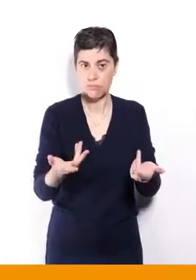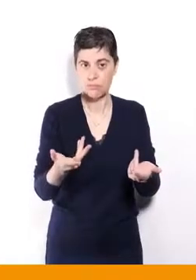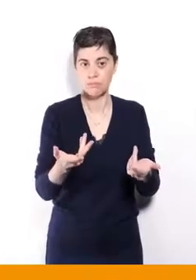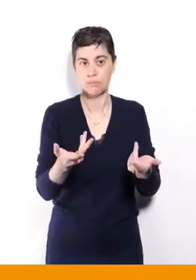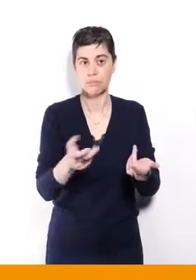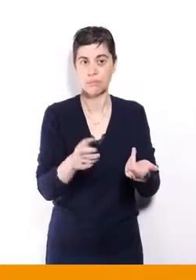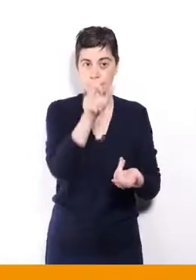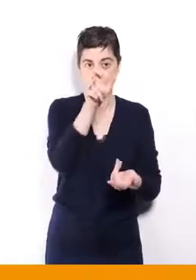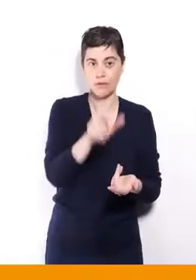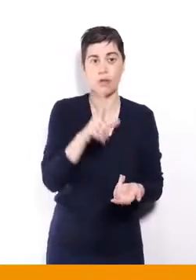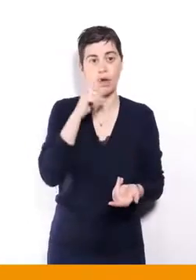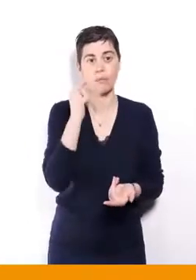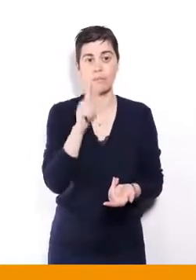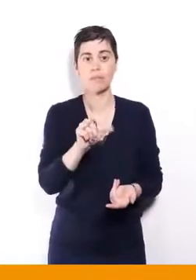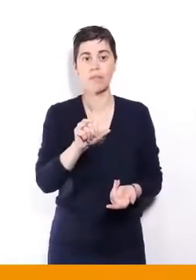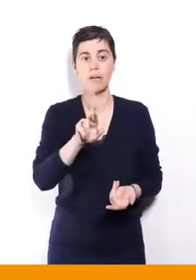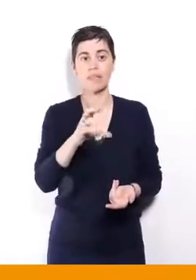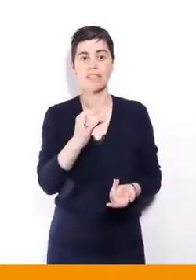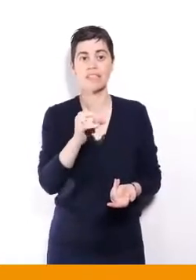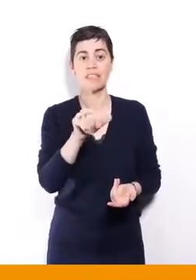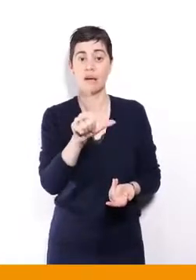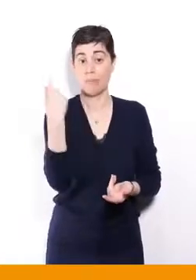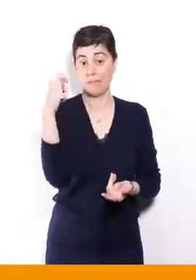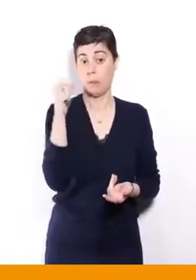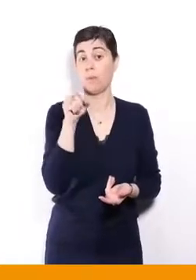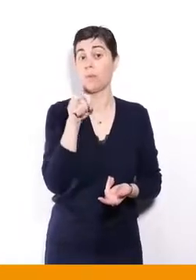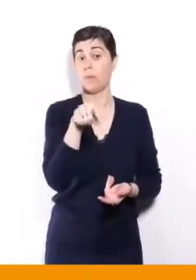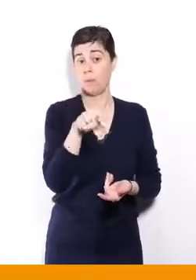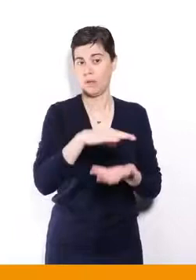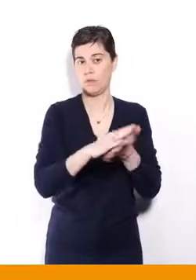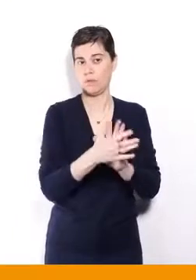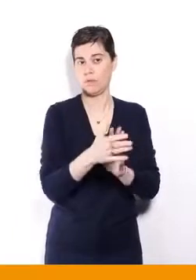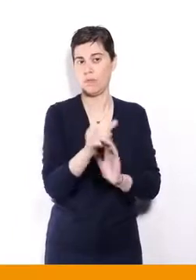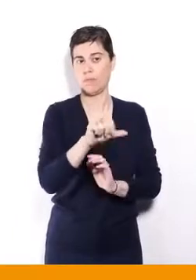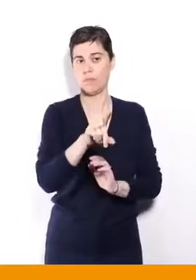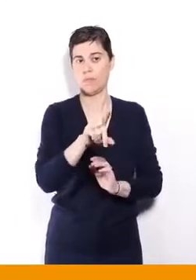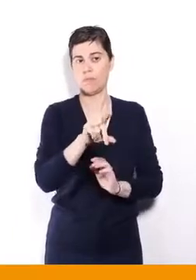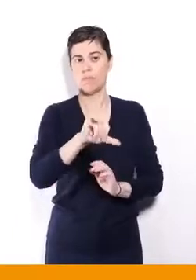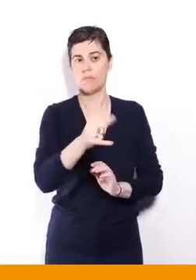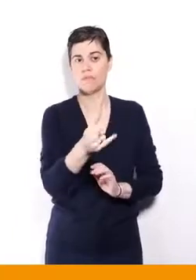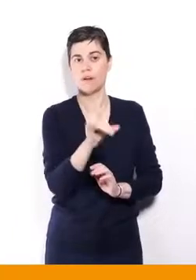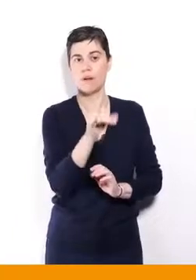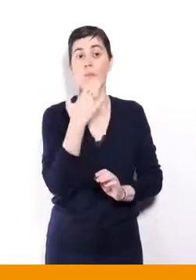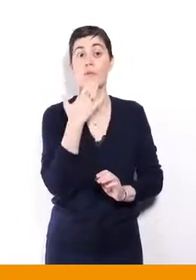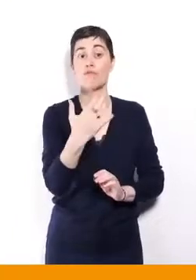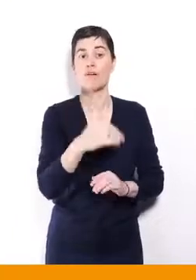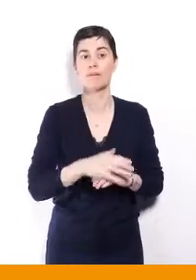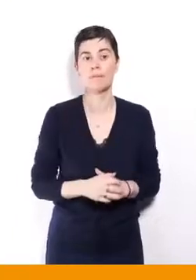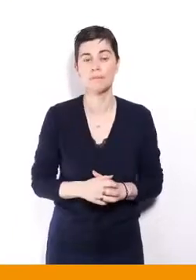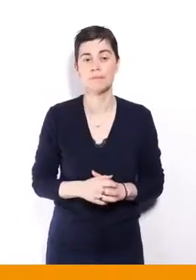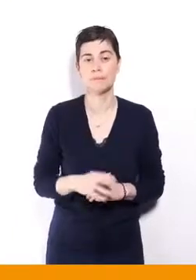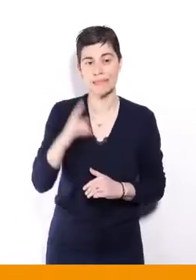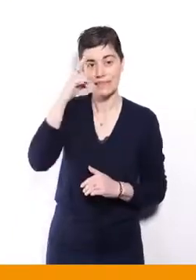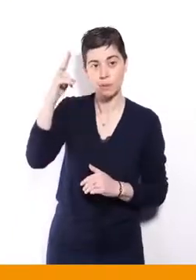Jean-Louis Garcia, qui est président de la Page. Bonjour Jean-Louis. Salut